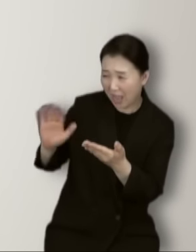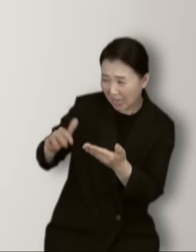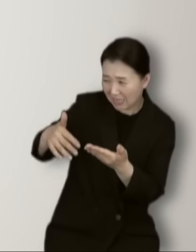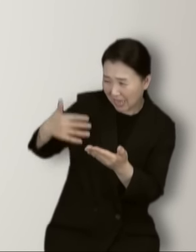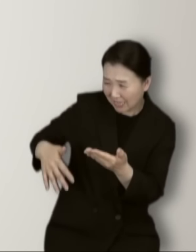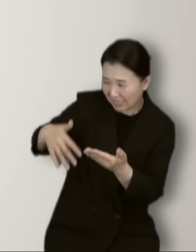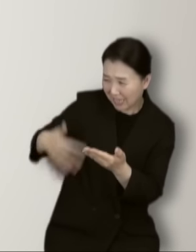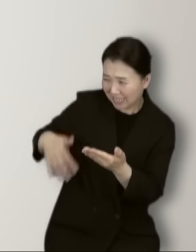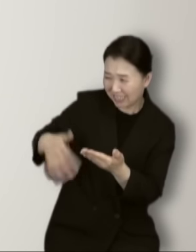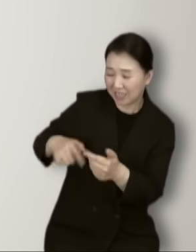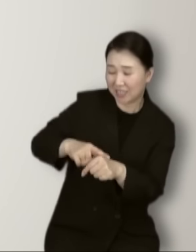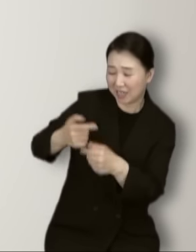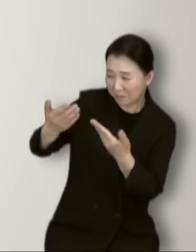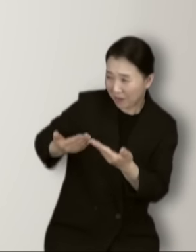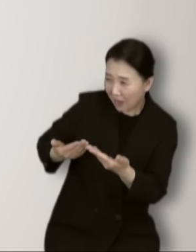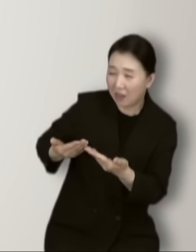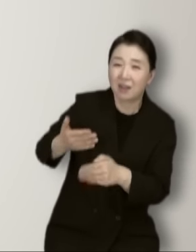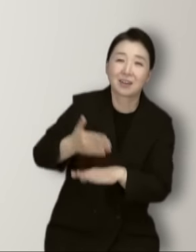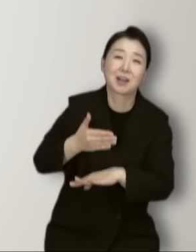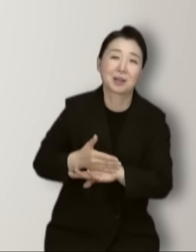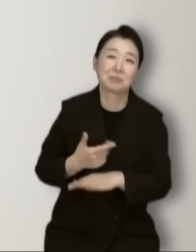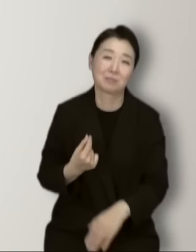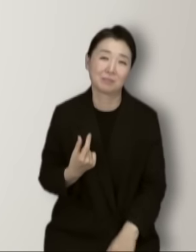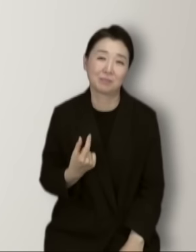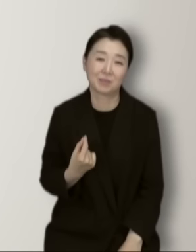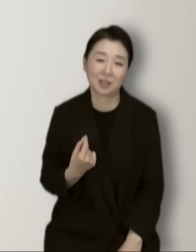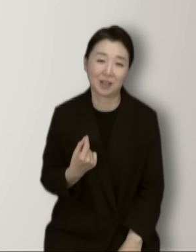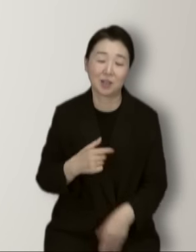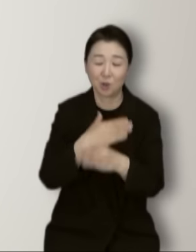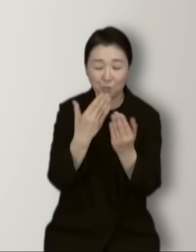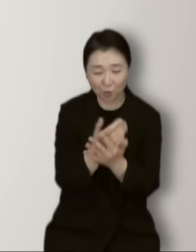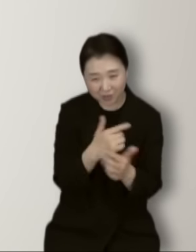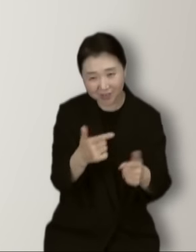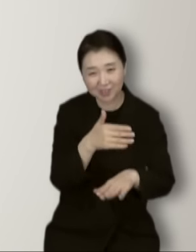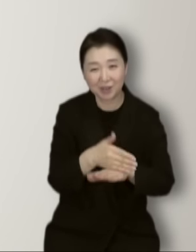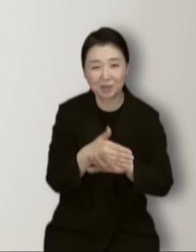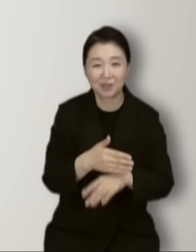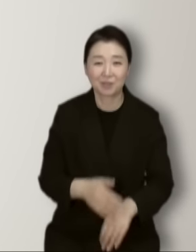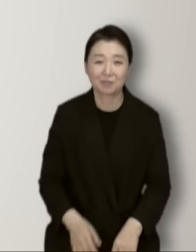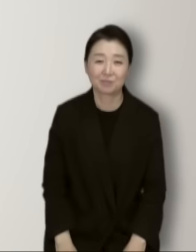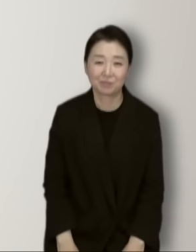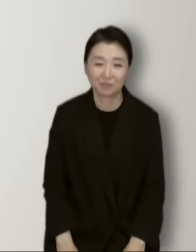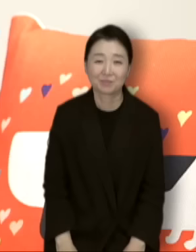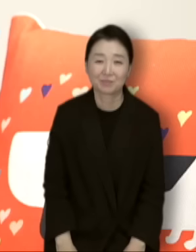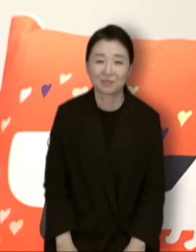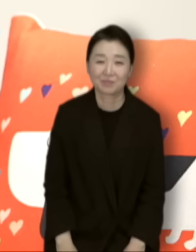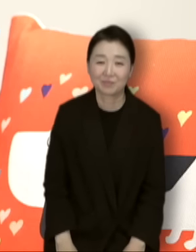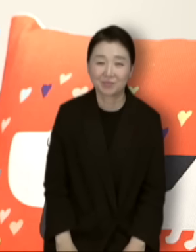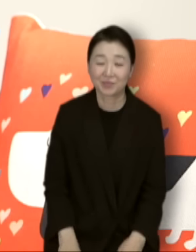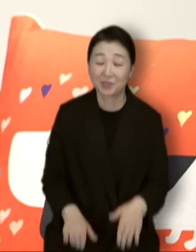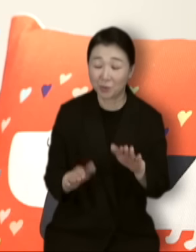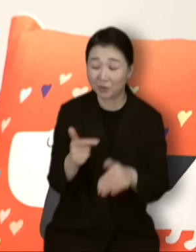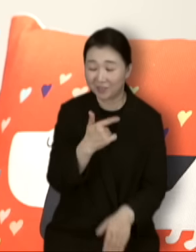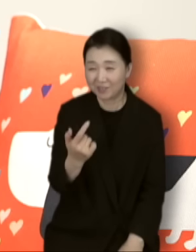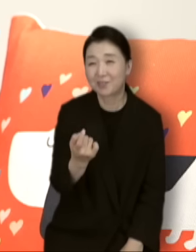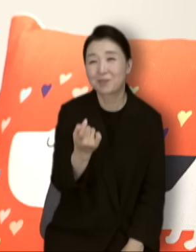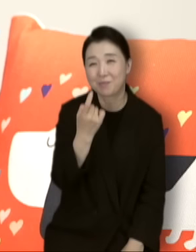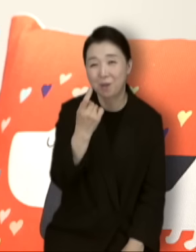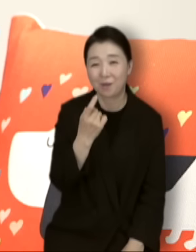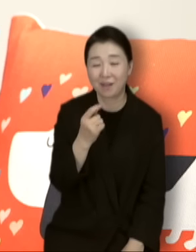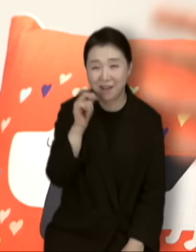듯 아 이런 타이밍도 너무 감사하게 생각되고 모든 걸 감사하게 되더라고요 그래요네 오늘 아주